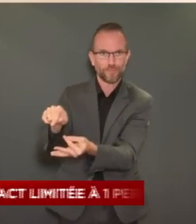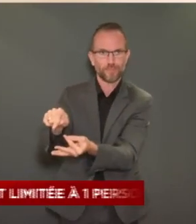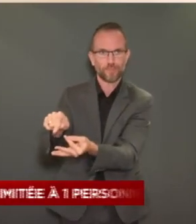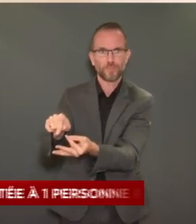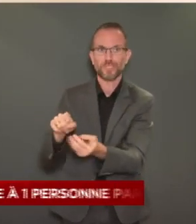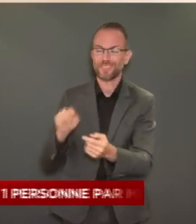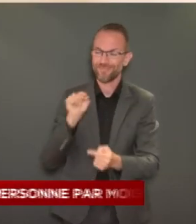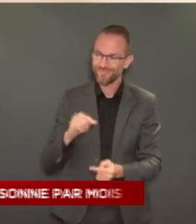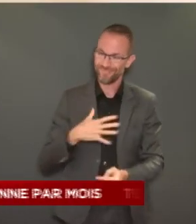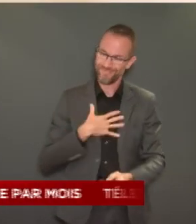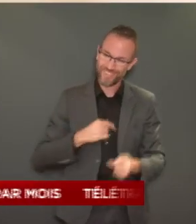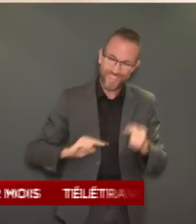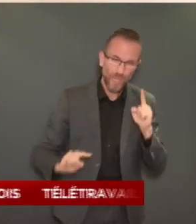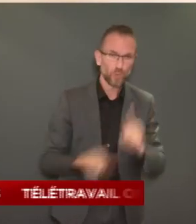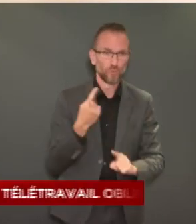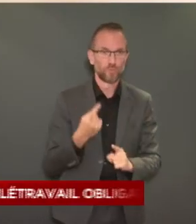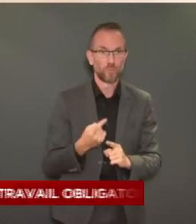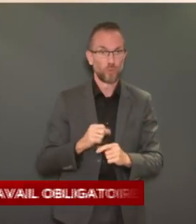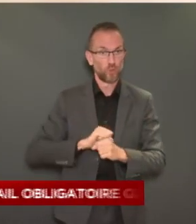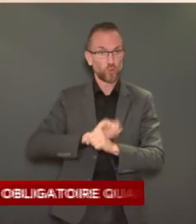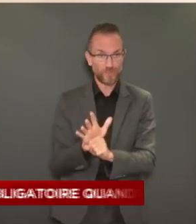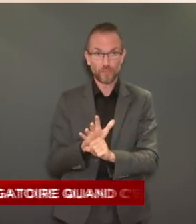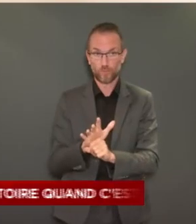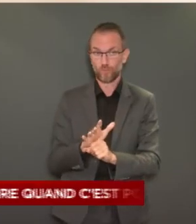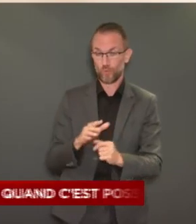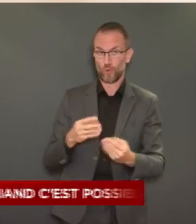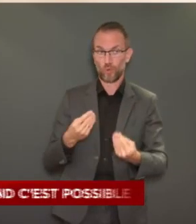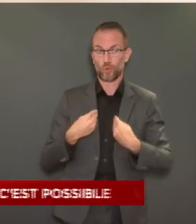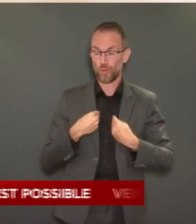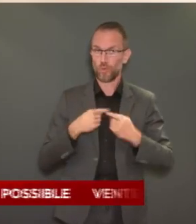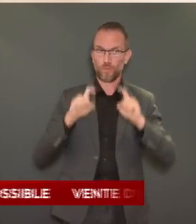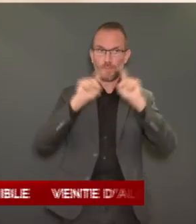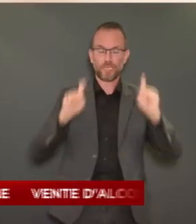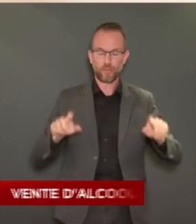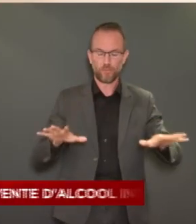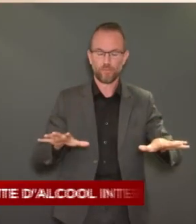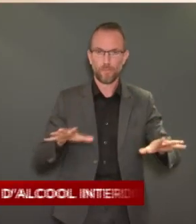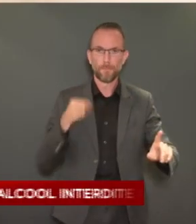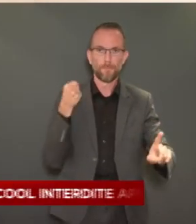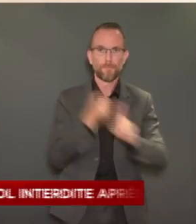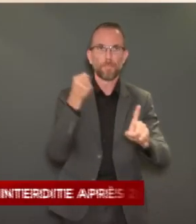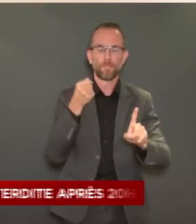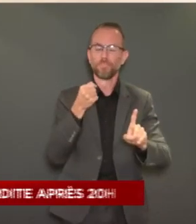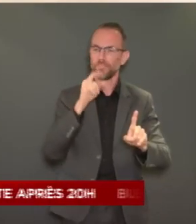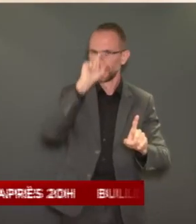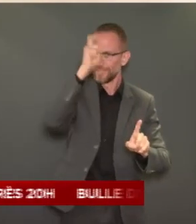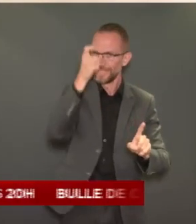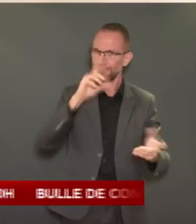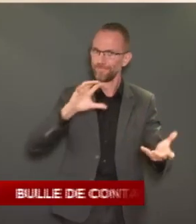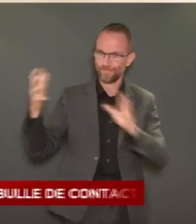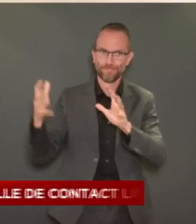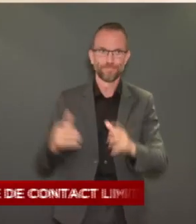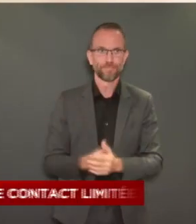manière très, très dure. Les semaines qui viennent vont être difficiles, mais pour éviter pire, nous